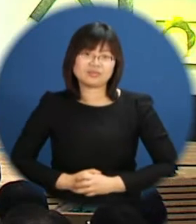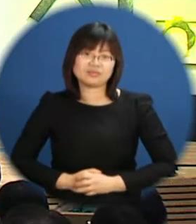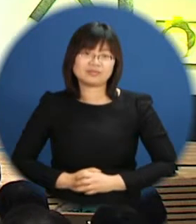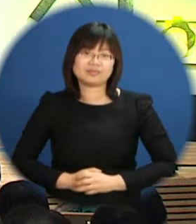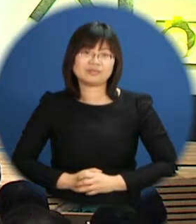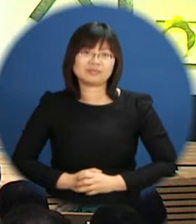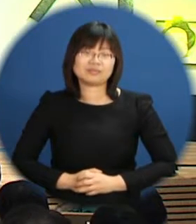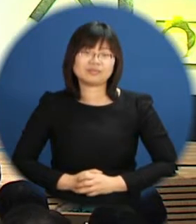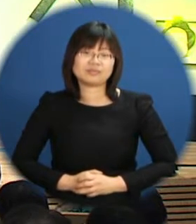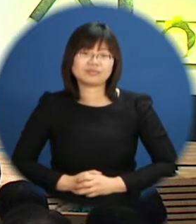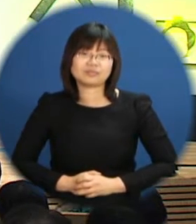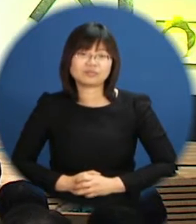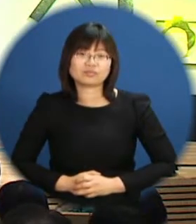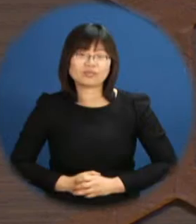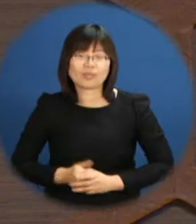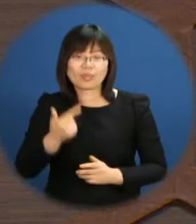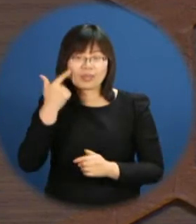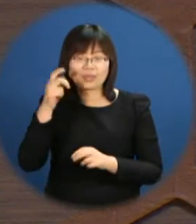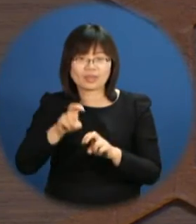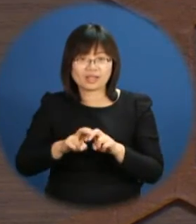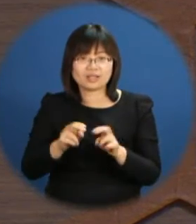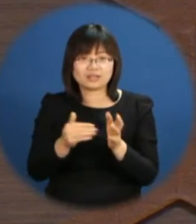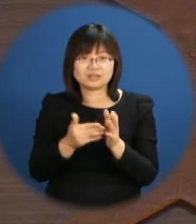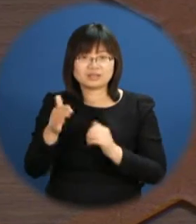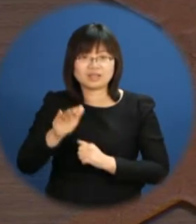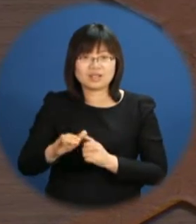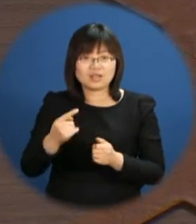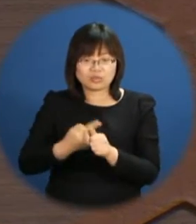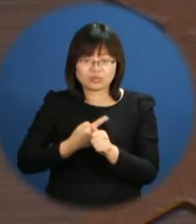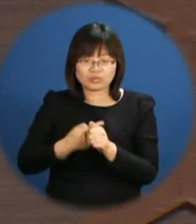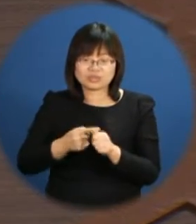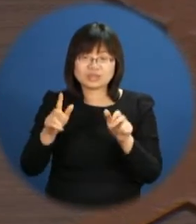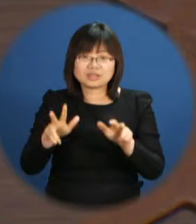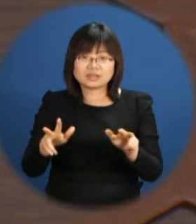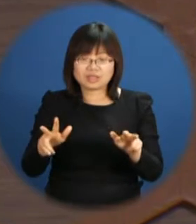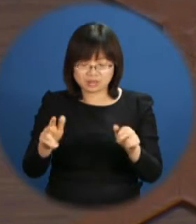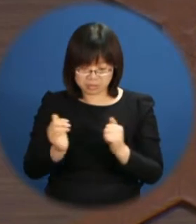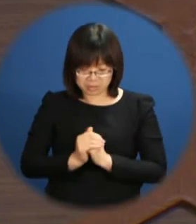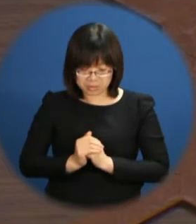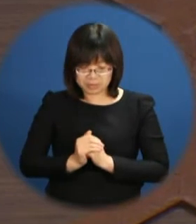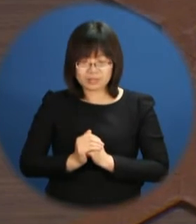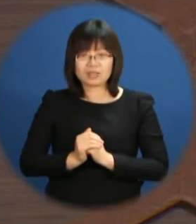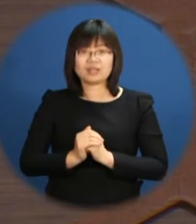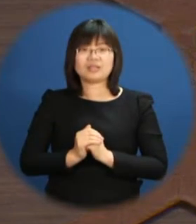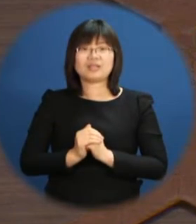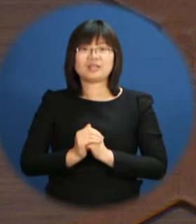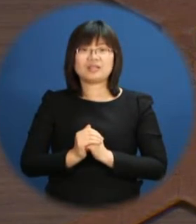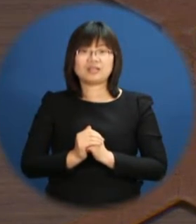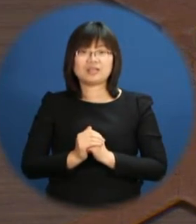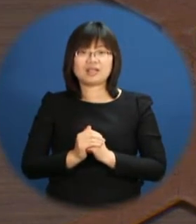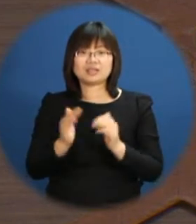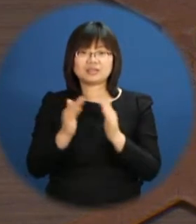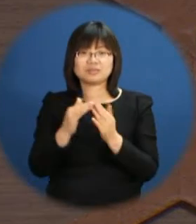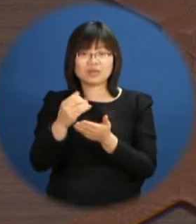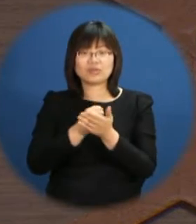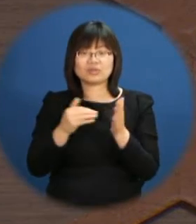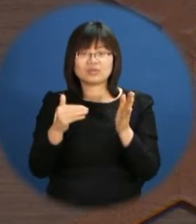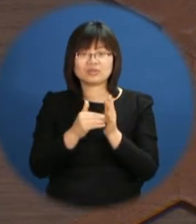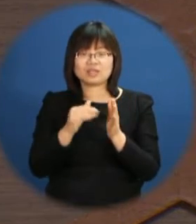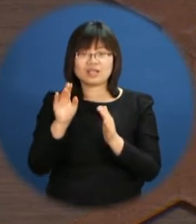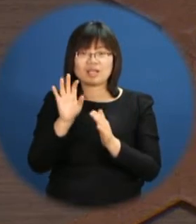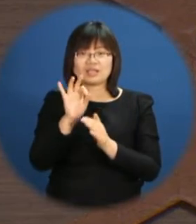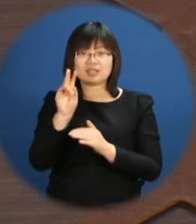금일 일체 프레 목사로 갔는데 그때 우연히 이제 집으로 얻었는데 그게 양조장 옆이 어따 그래요